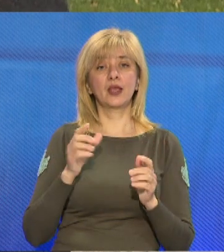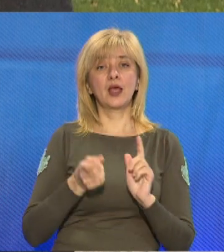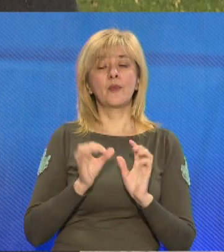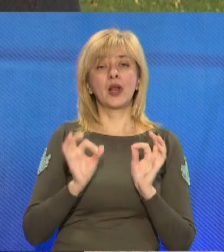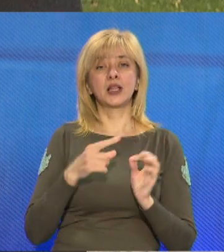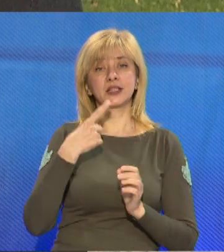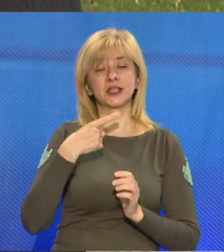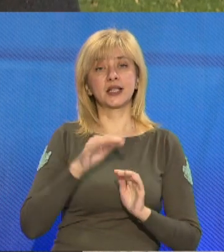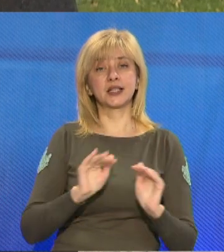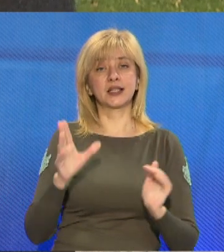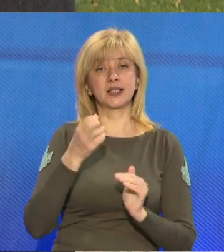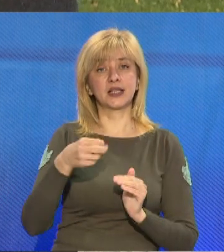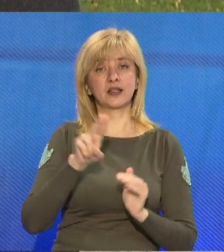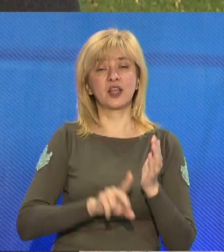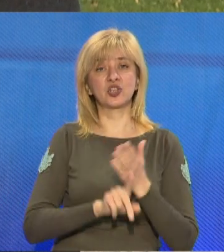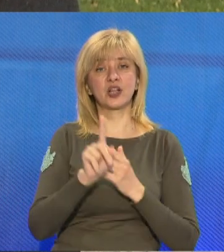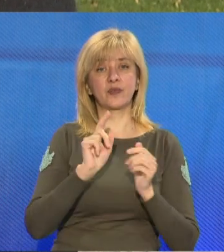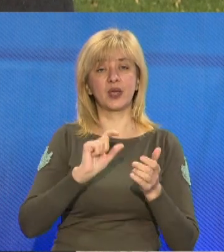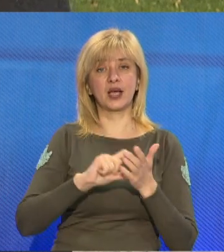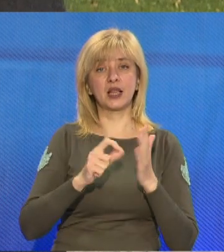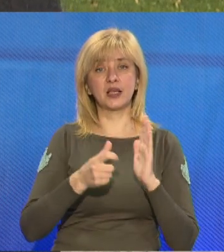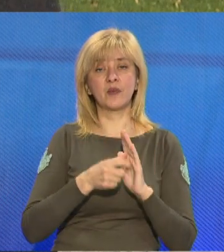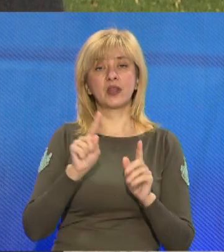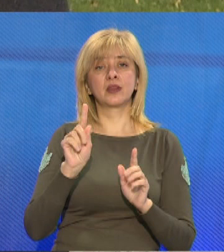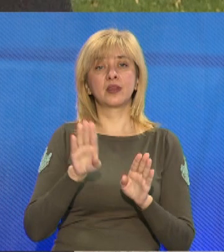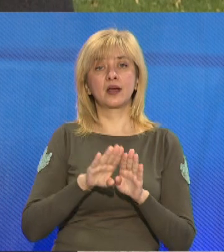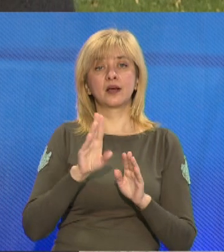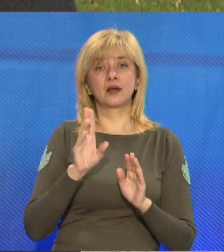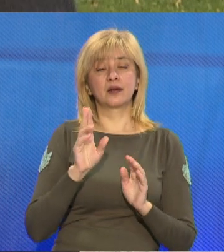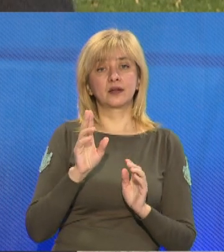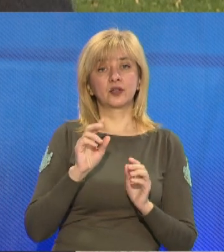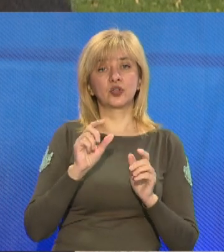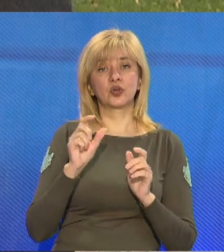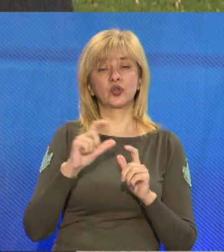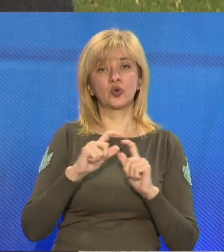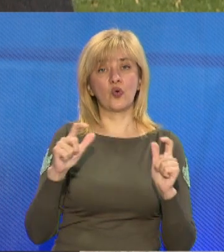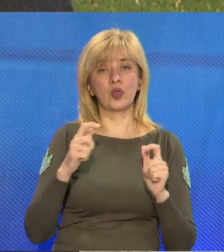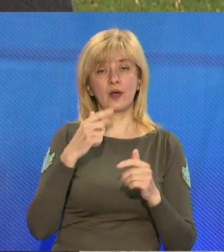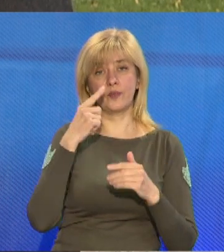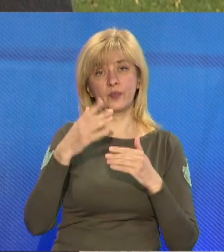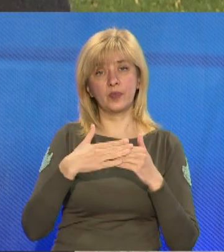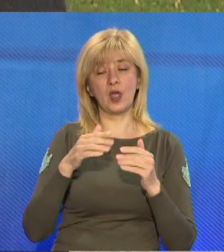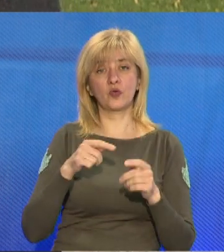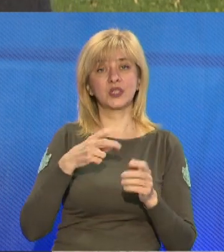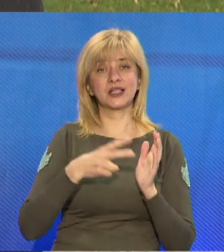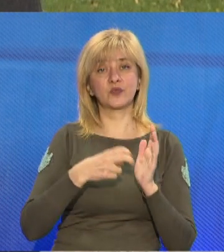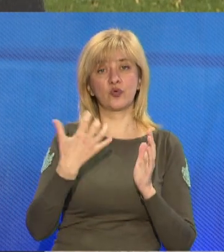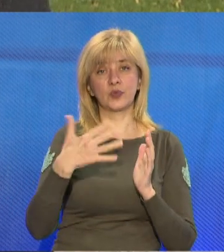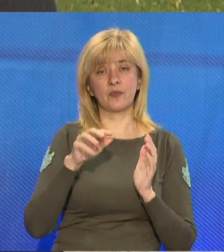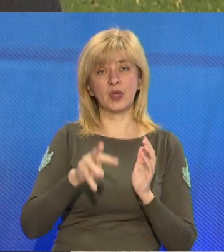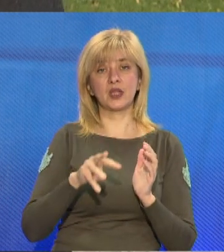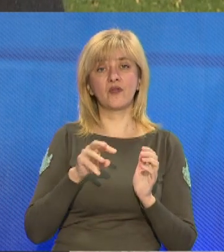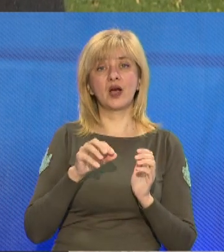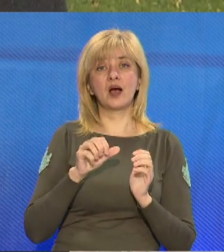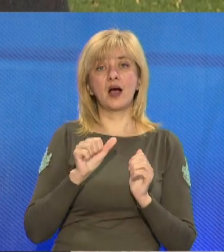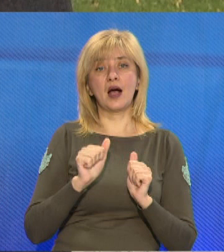как средняя школа находится на расстоянии 800 метров в радиусе доступности, а для детей младшего школьного возраста этого недостаточно, только